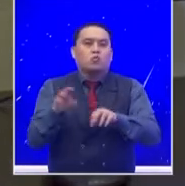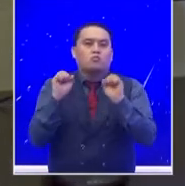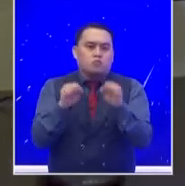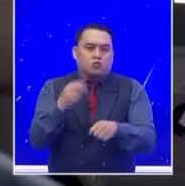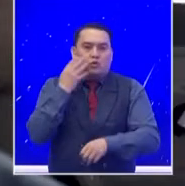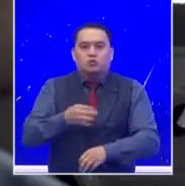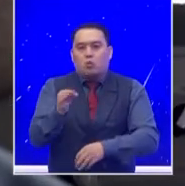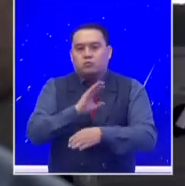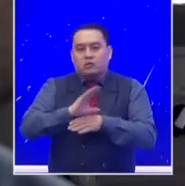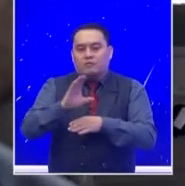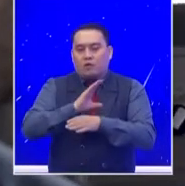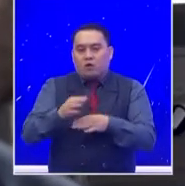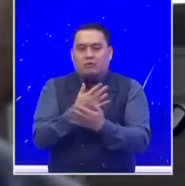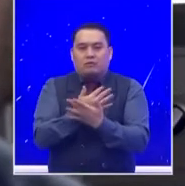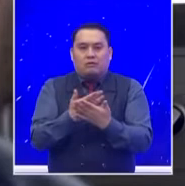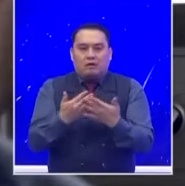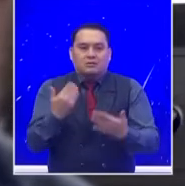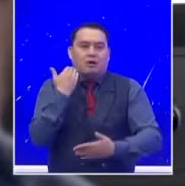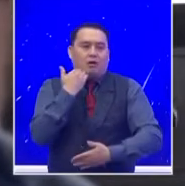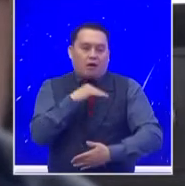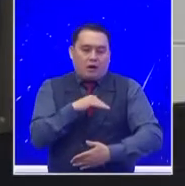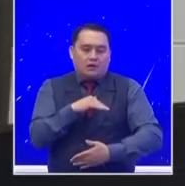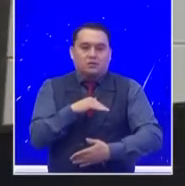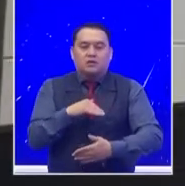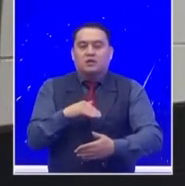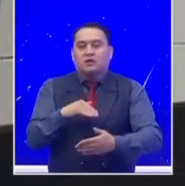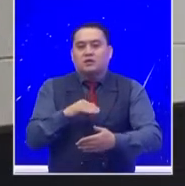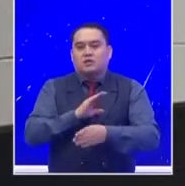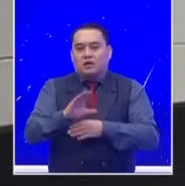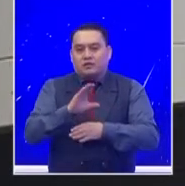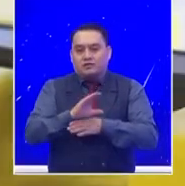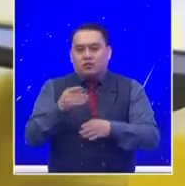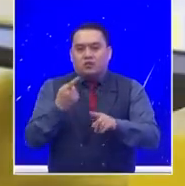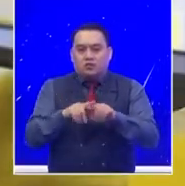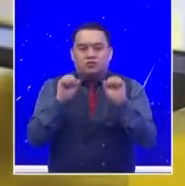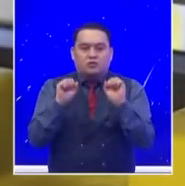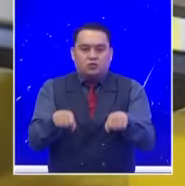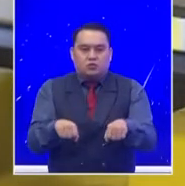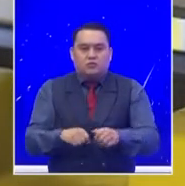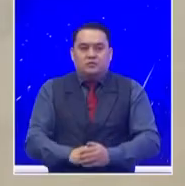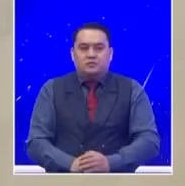в Алматинской области разные виды качественной и брендовой бытовой техники.